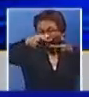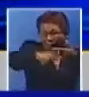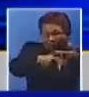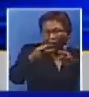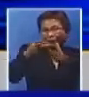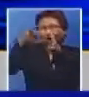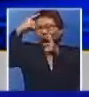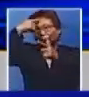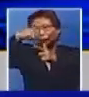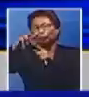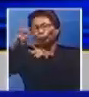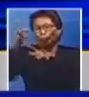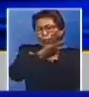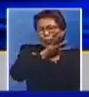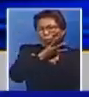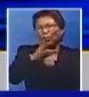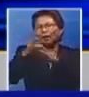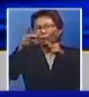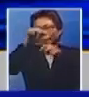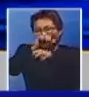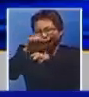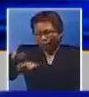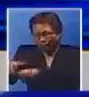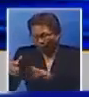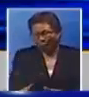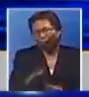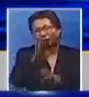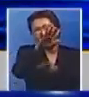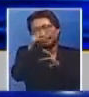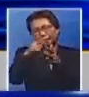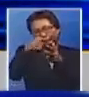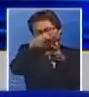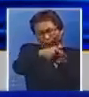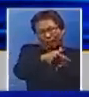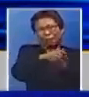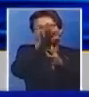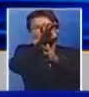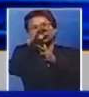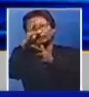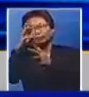khas untuk kebajikan warga Felda sebanyak RM5,000 kepada